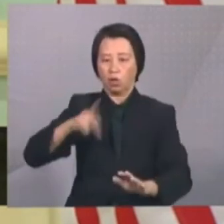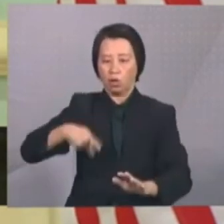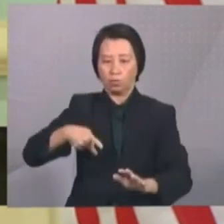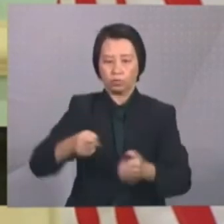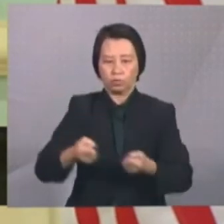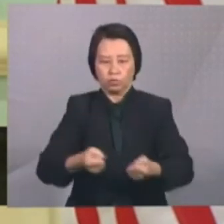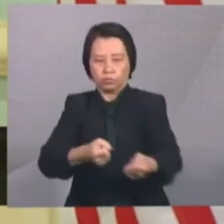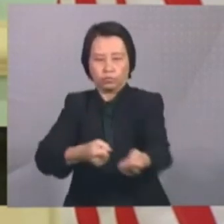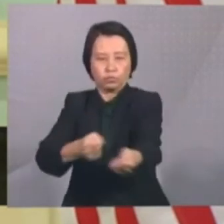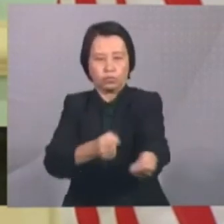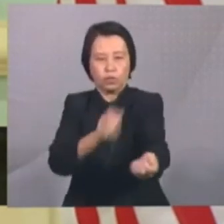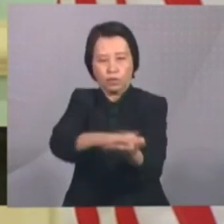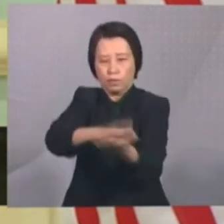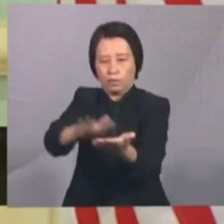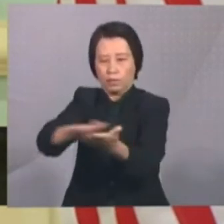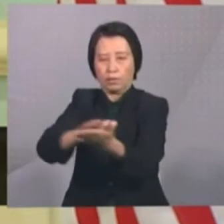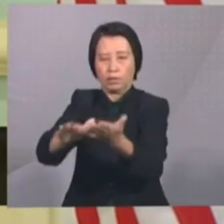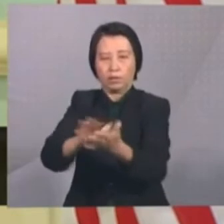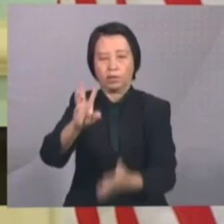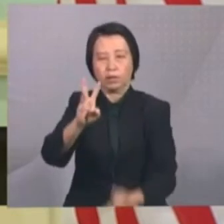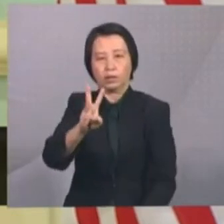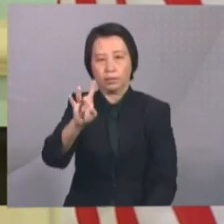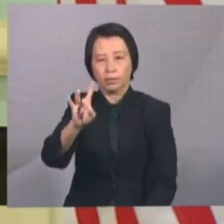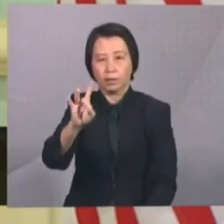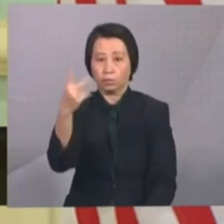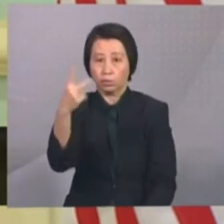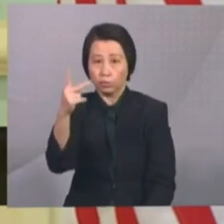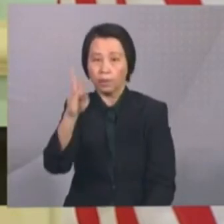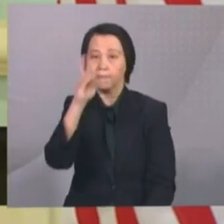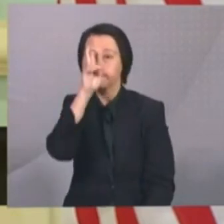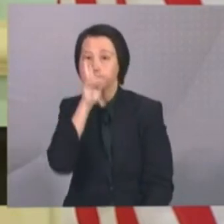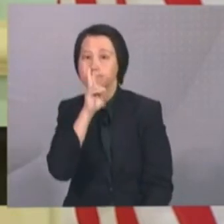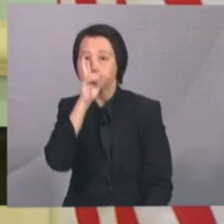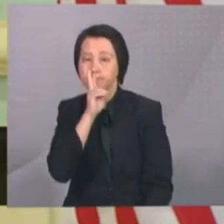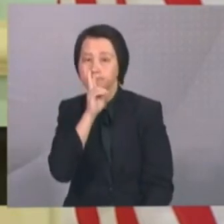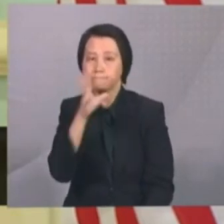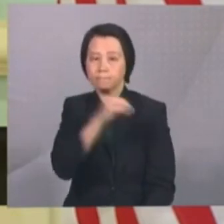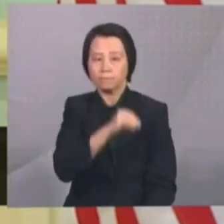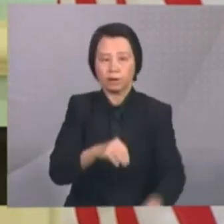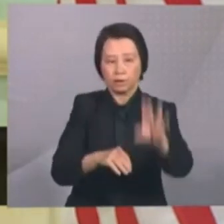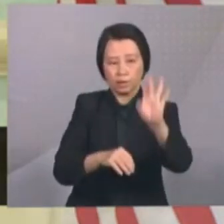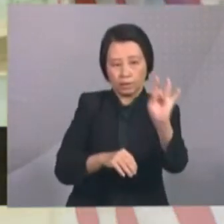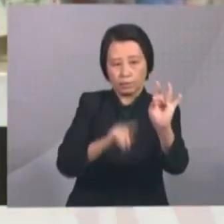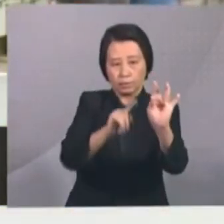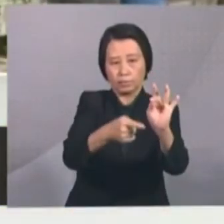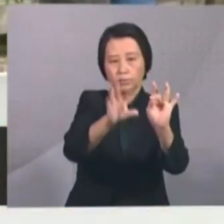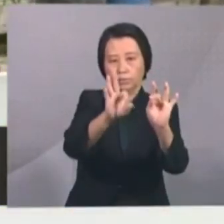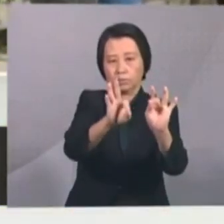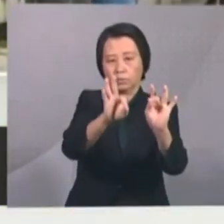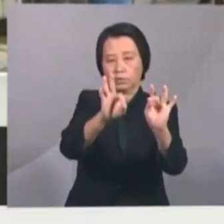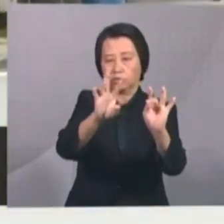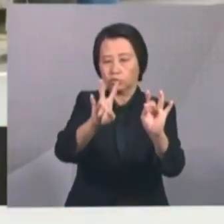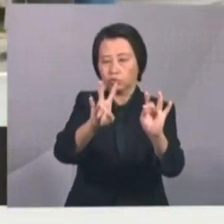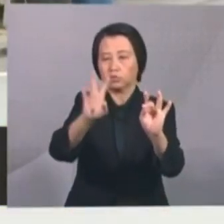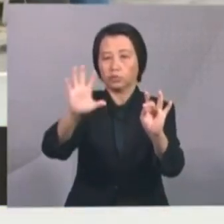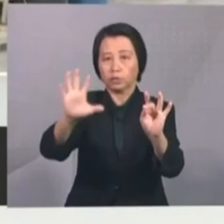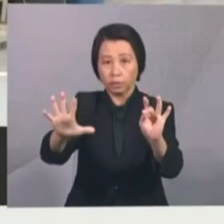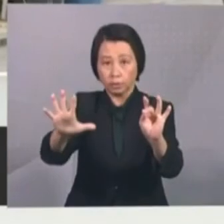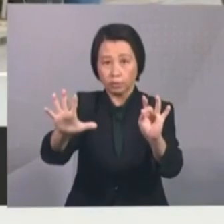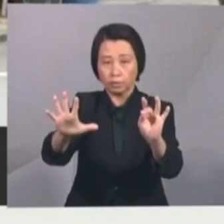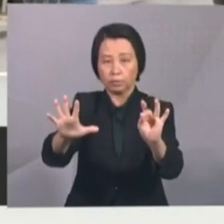termasuk di 60 8 Jung kuning dan merah dan sebanyak 8975